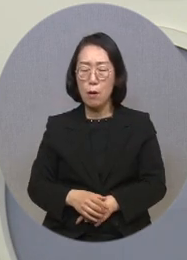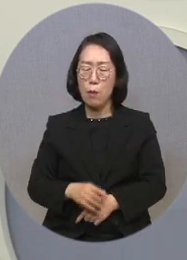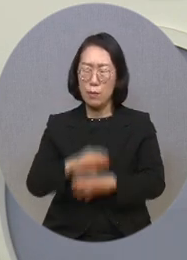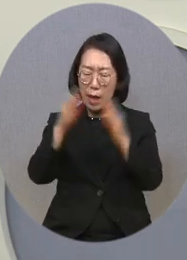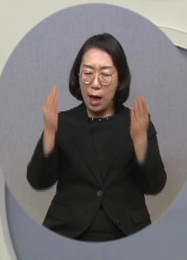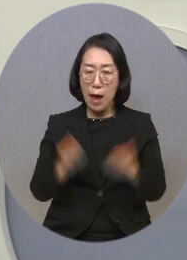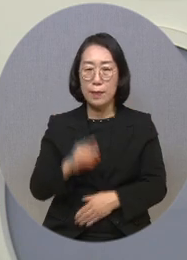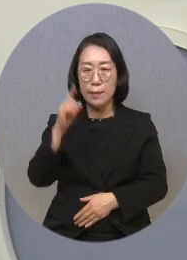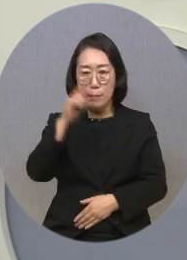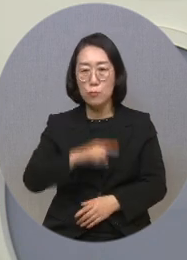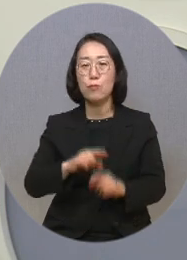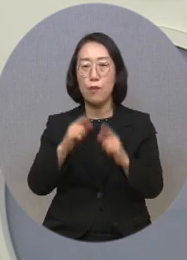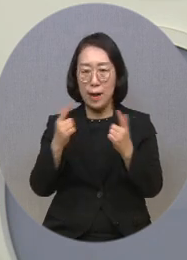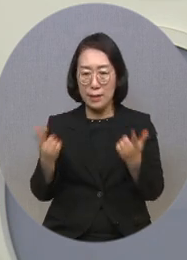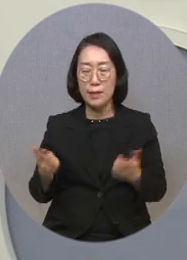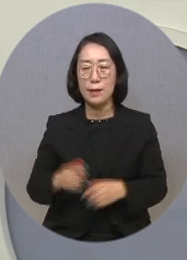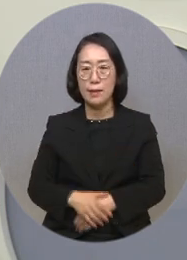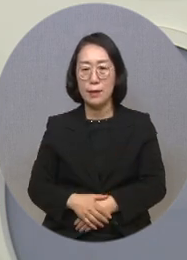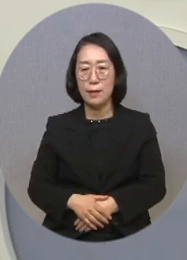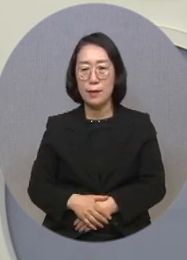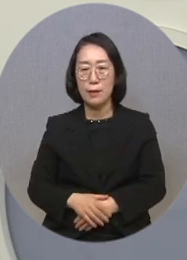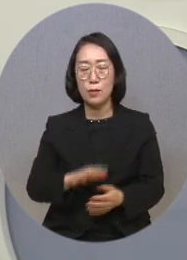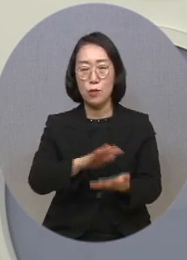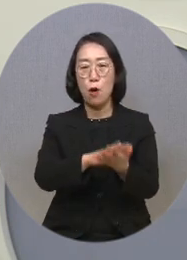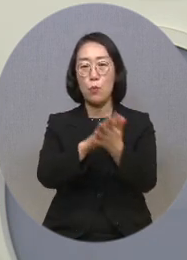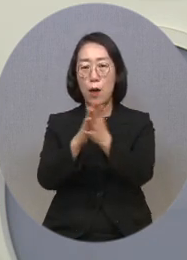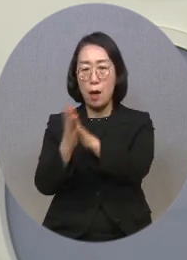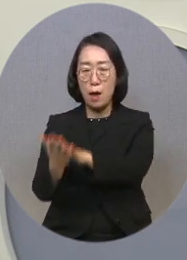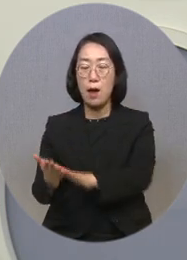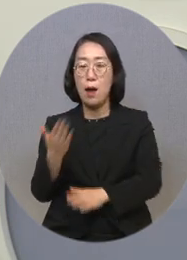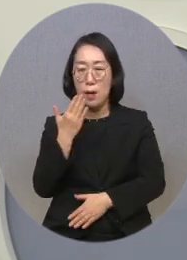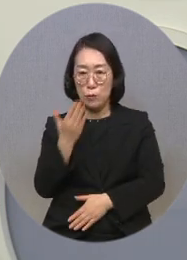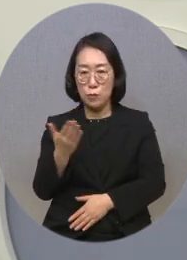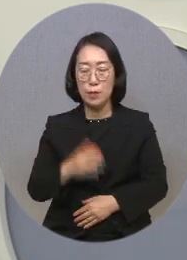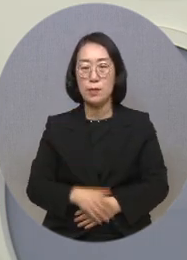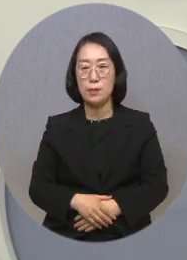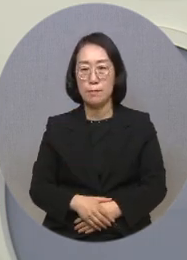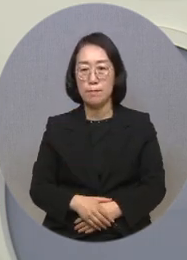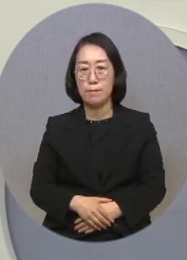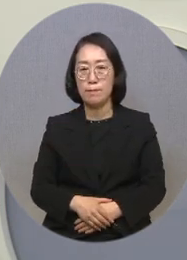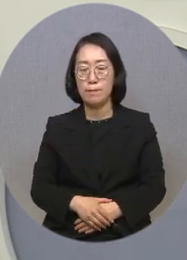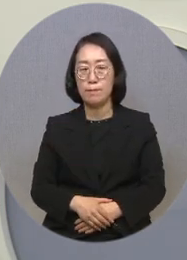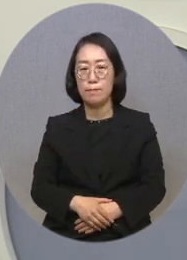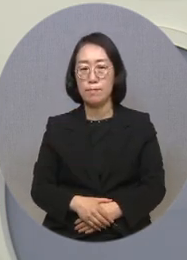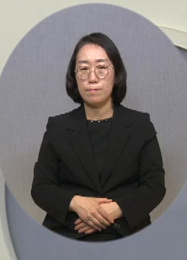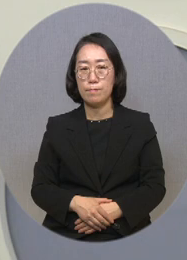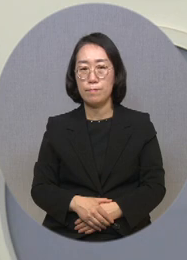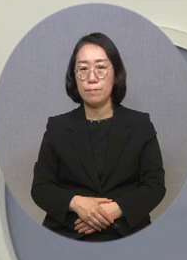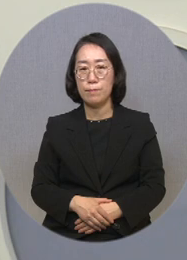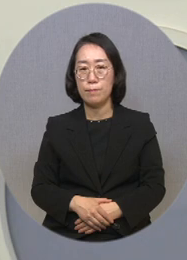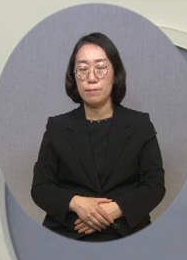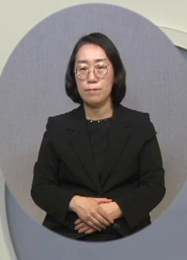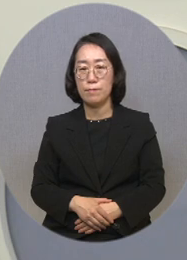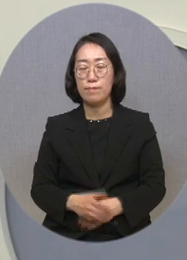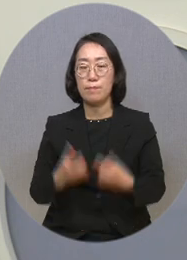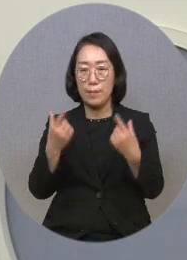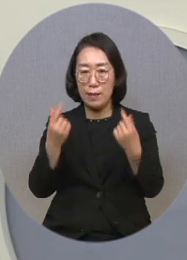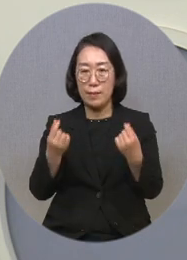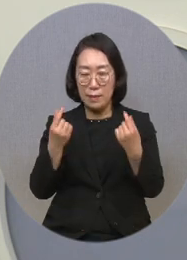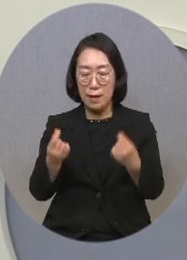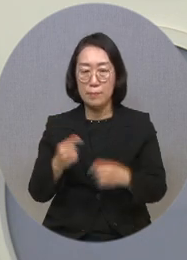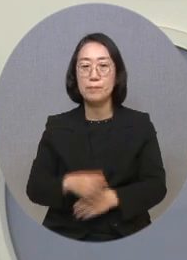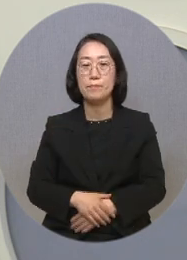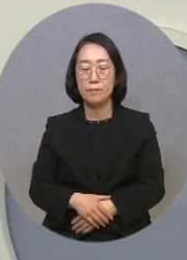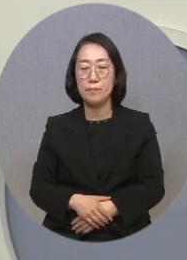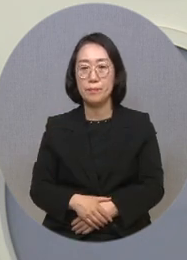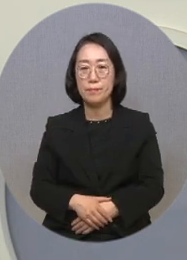것도 아니에요. 다 전화위복이 될 수 있는 그러한 그 시절이다 이렇게